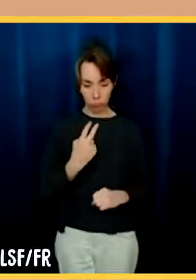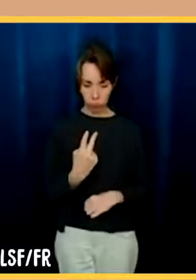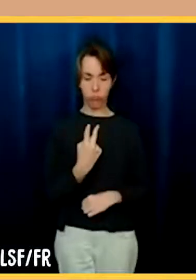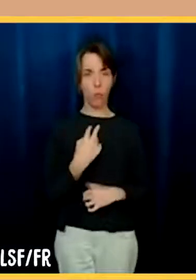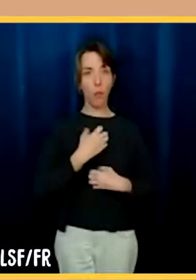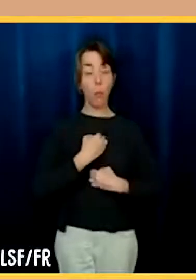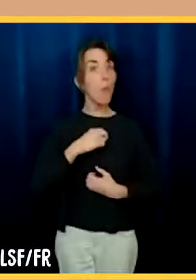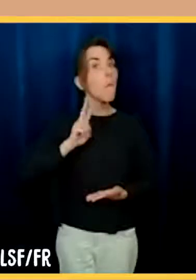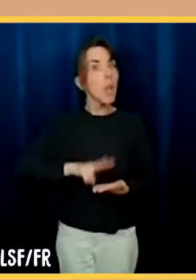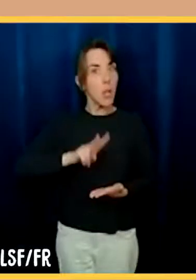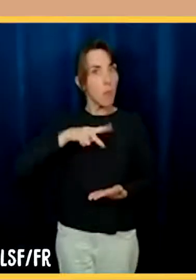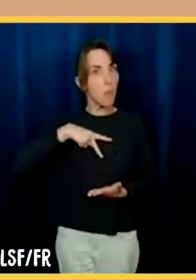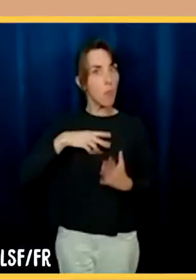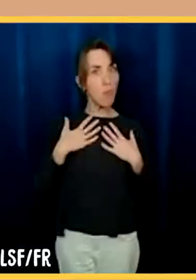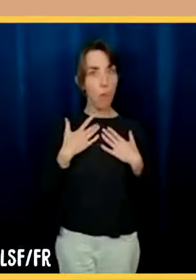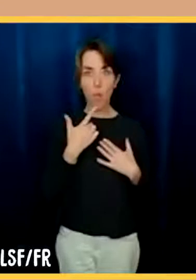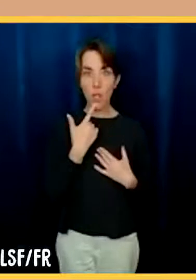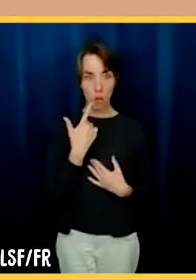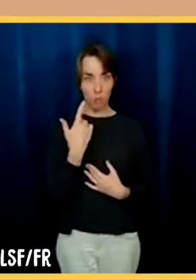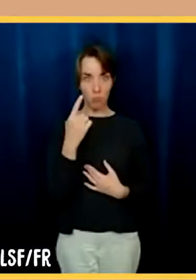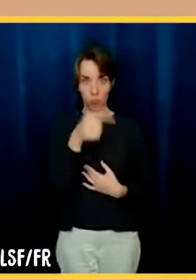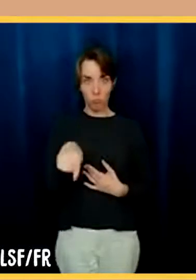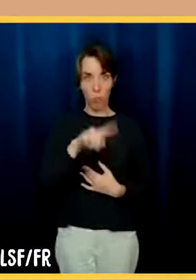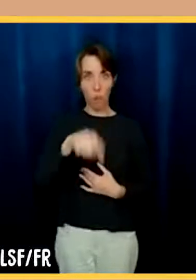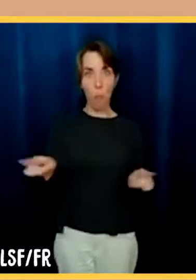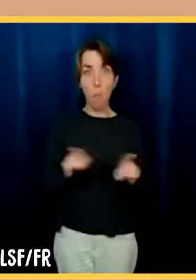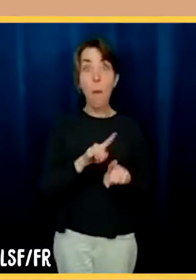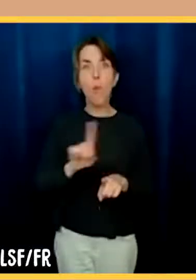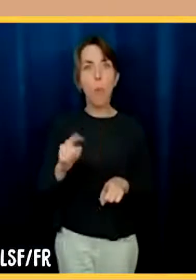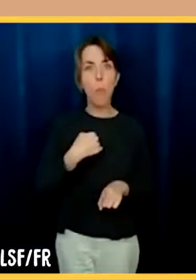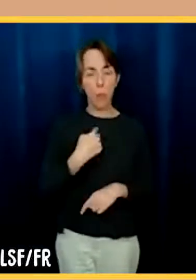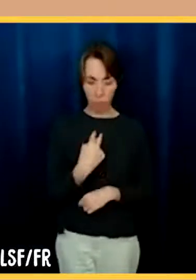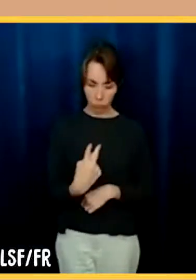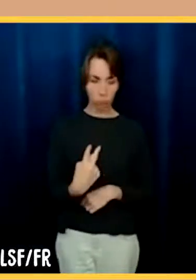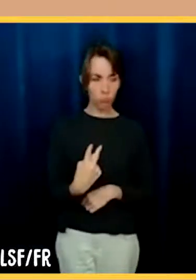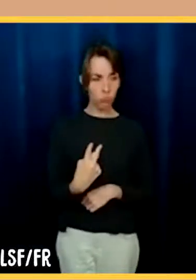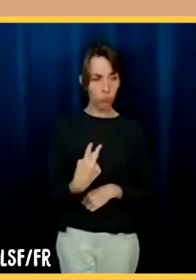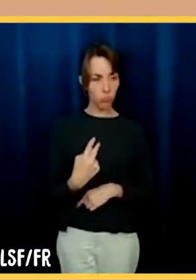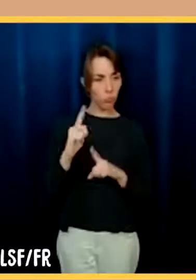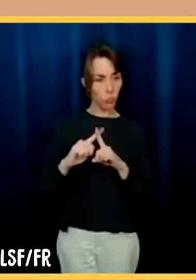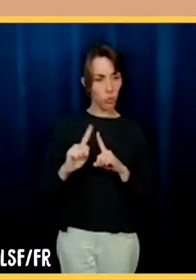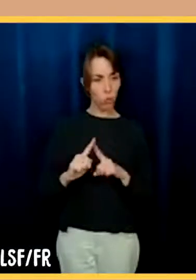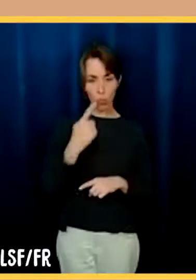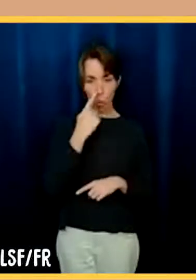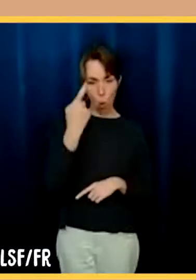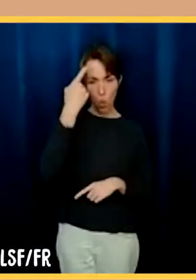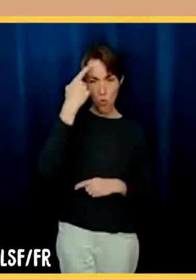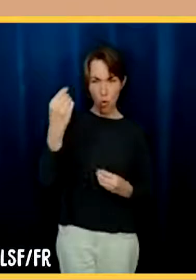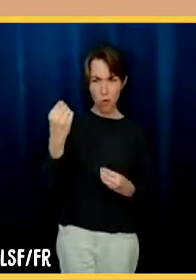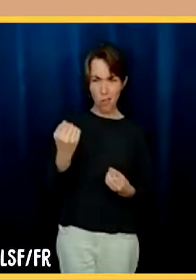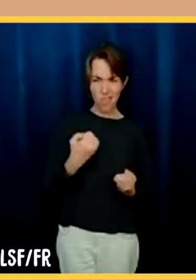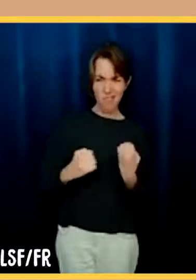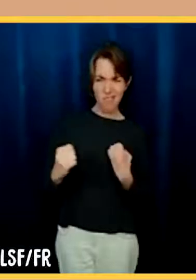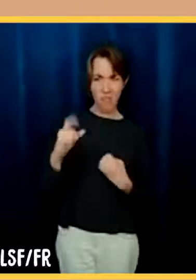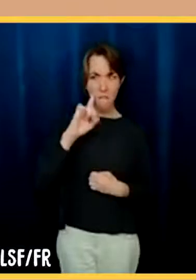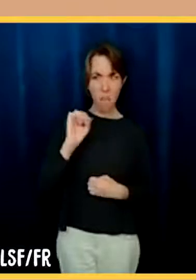à moi, hein, je ne dis pas que c'est la vérité, c'est ma vérité à moi, j'ai accepté de me dire, ben, tout ce qui va à l'encontre de ma conscience féministe et tout ce